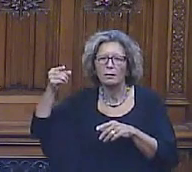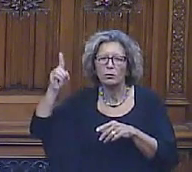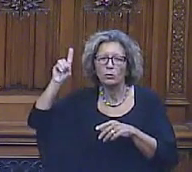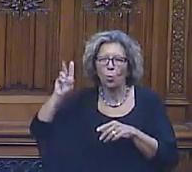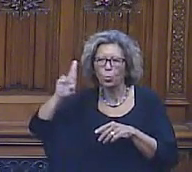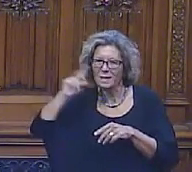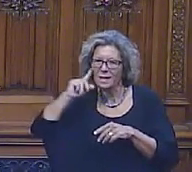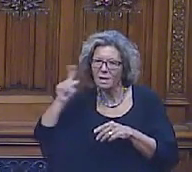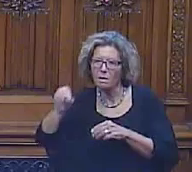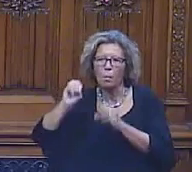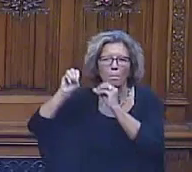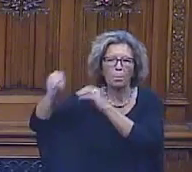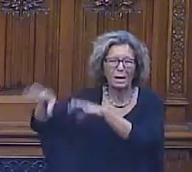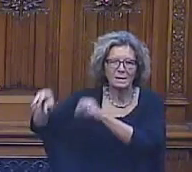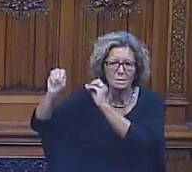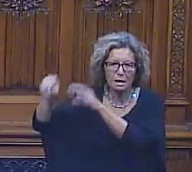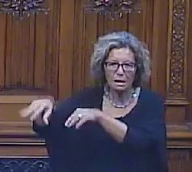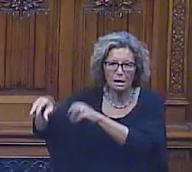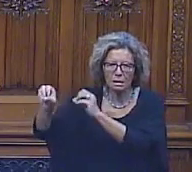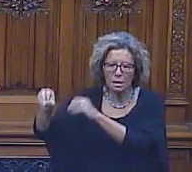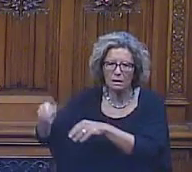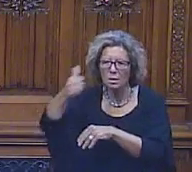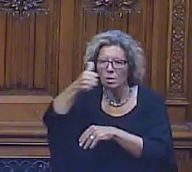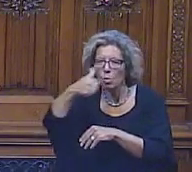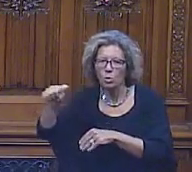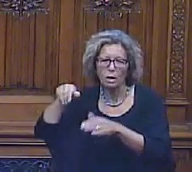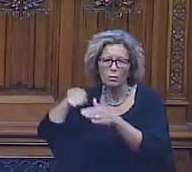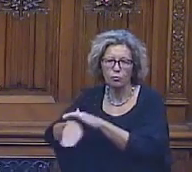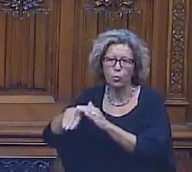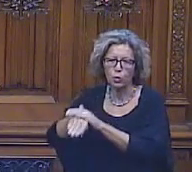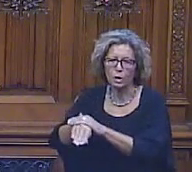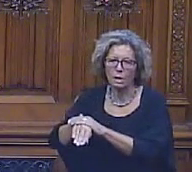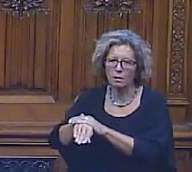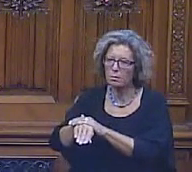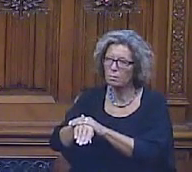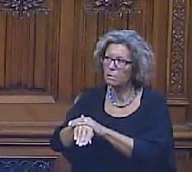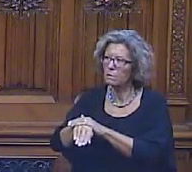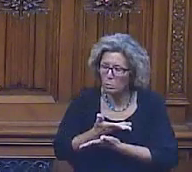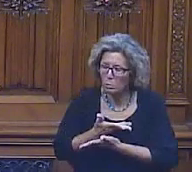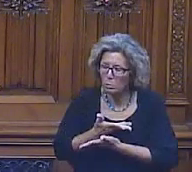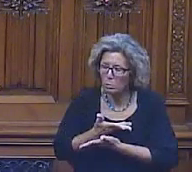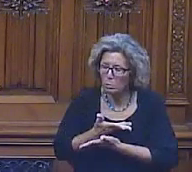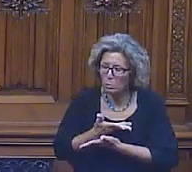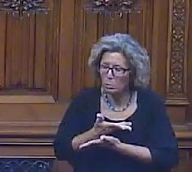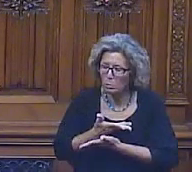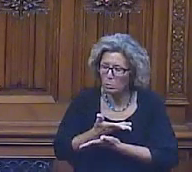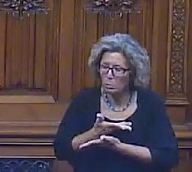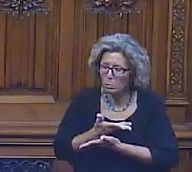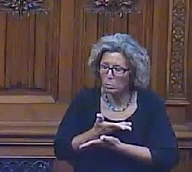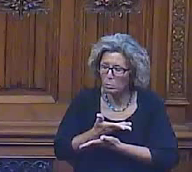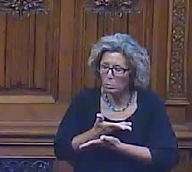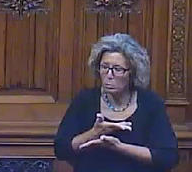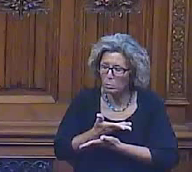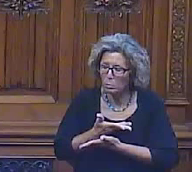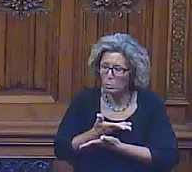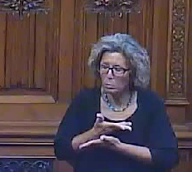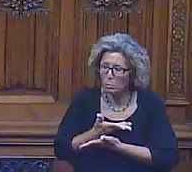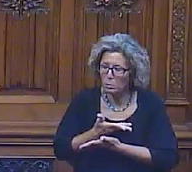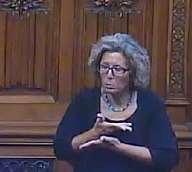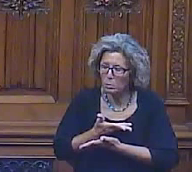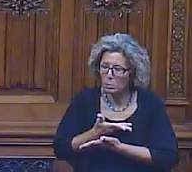Ferik-Dussiger-Stadion besiedelt, nenne ich es jetzt einmal, mit hunderten Flüchtlingen. Das war dann bis am Donnerstagabend der Fall. Und